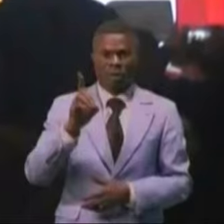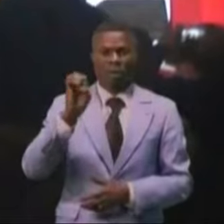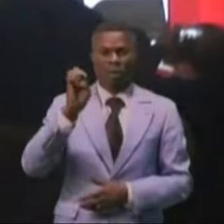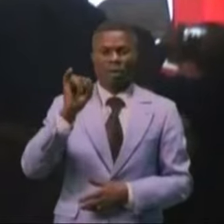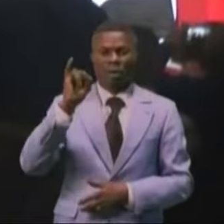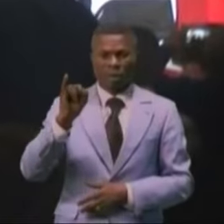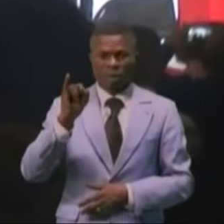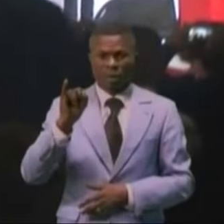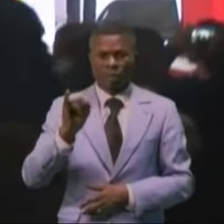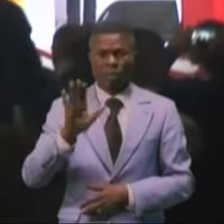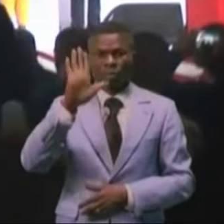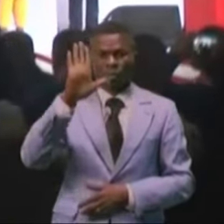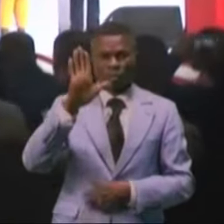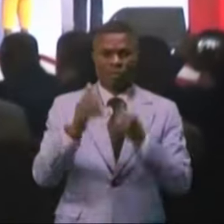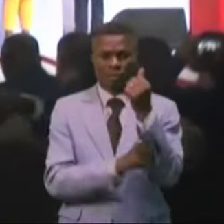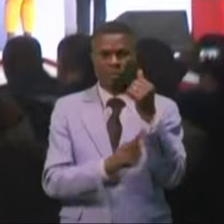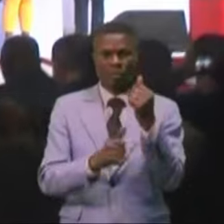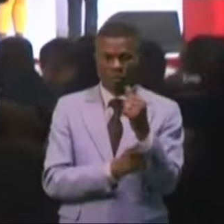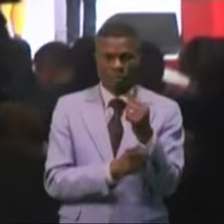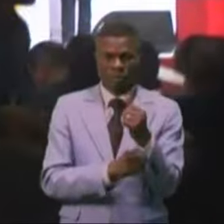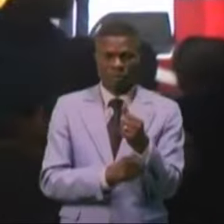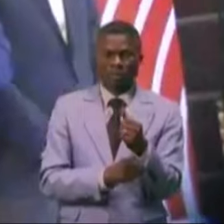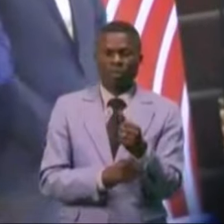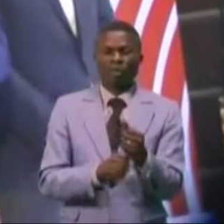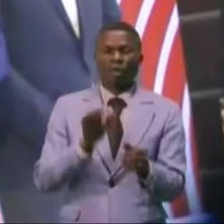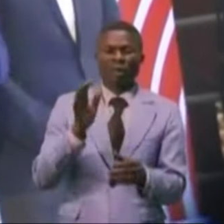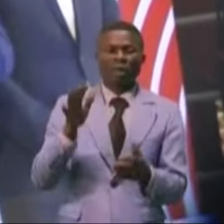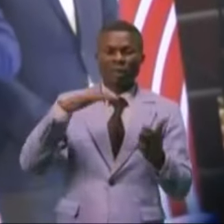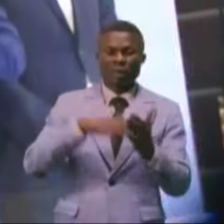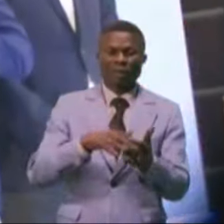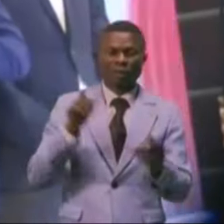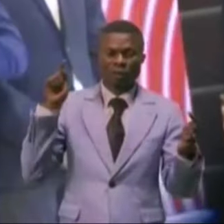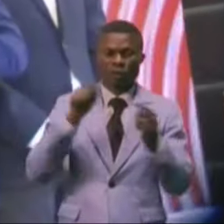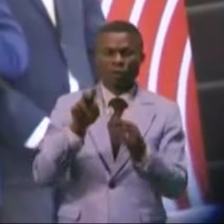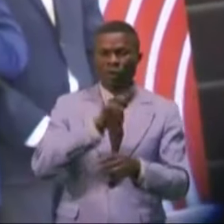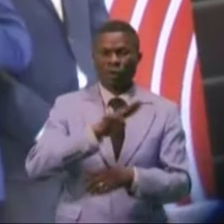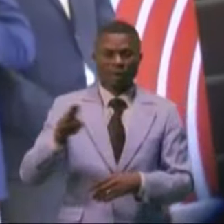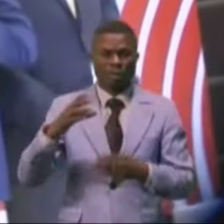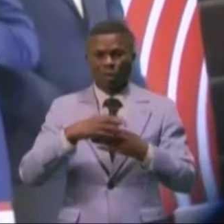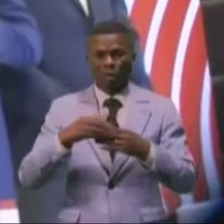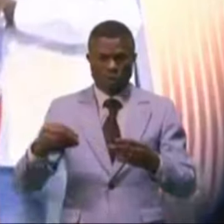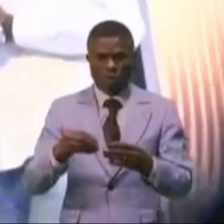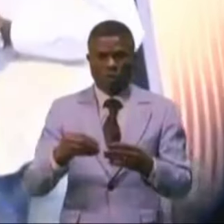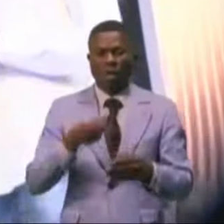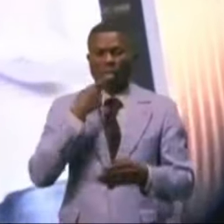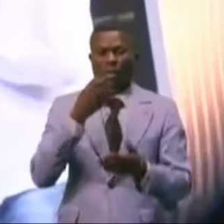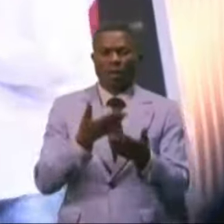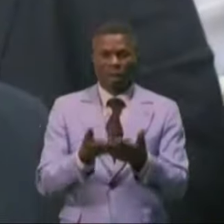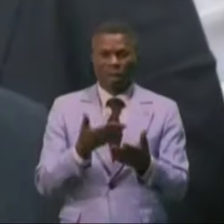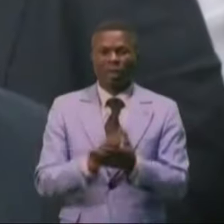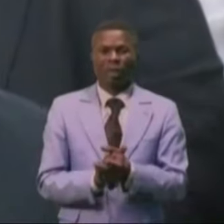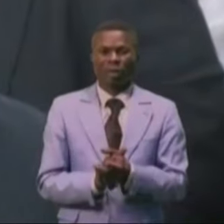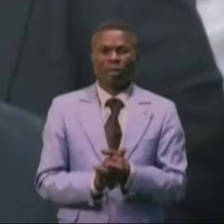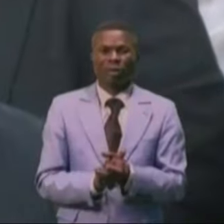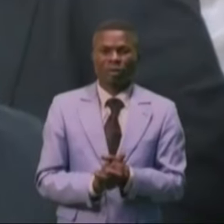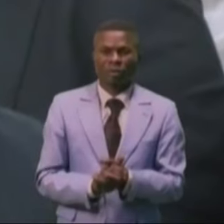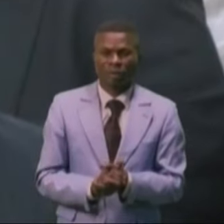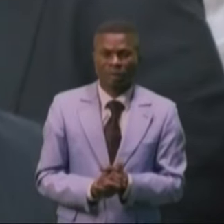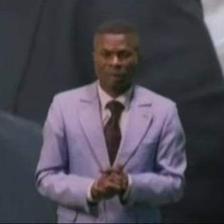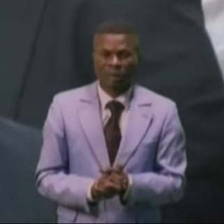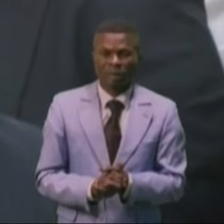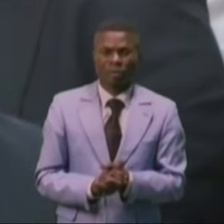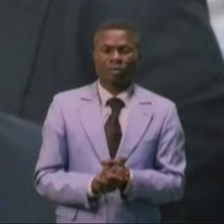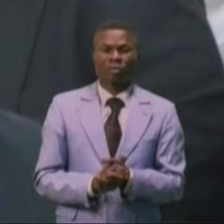5 bénéficiaires de chèques allant de 5 000 à 2 000. En la cathédrale